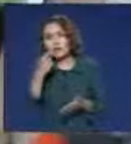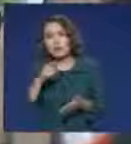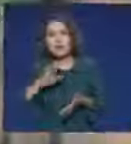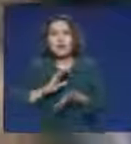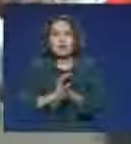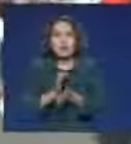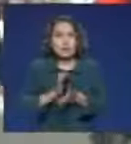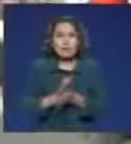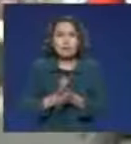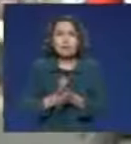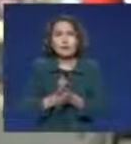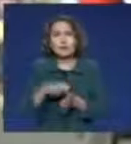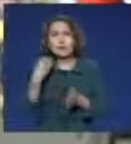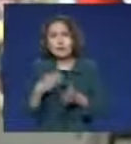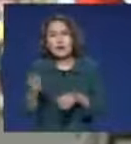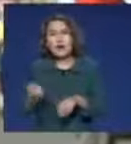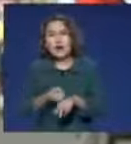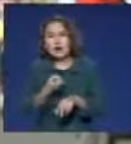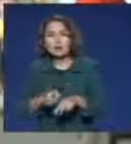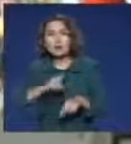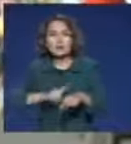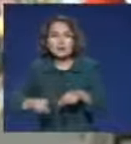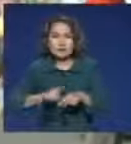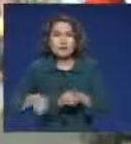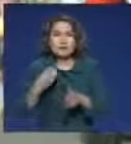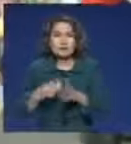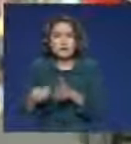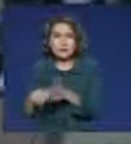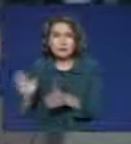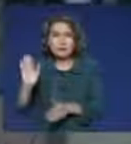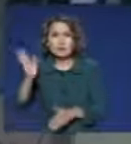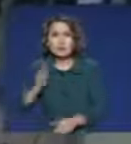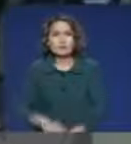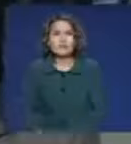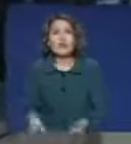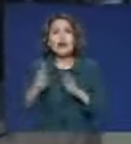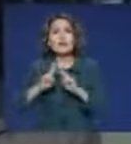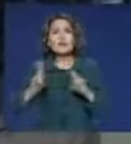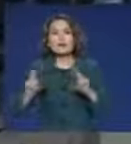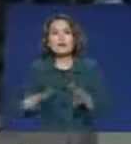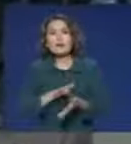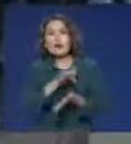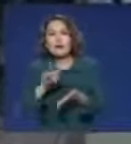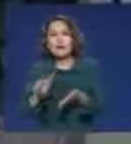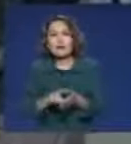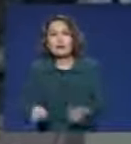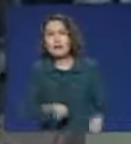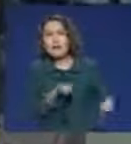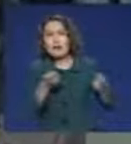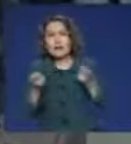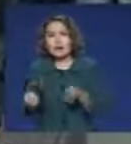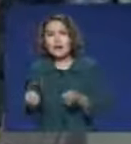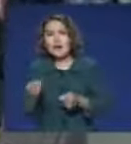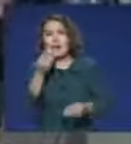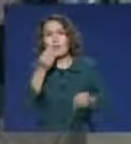ірімшік, қазір міне картоп алам, сәбіз, көкөністерге бара жатырмын. Петропавл қаласының әкімдігі осы ардагерлер осы